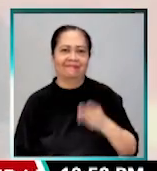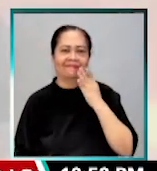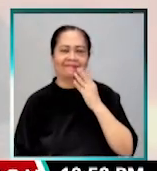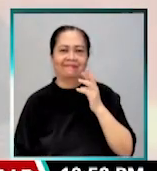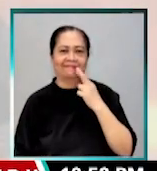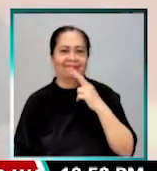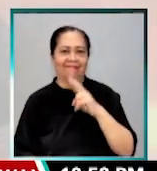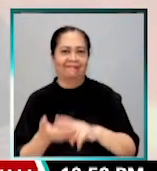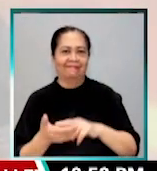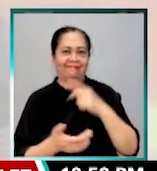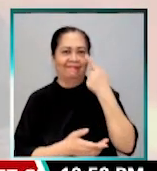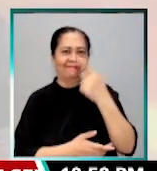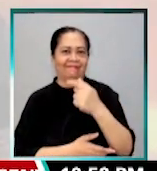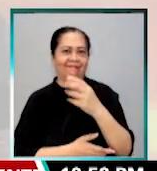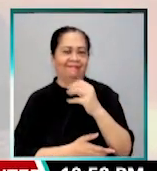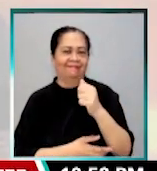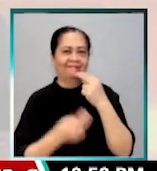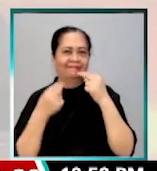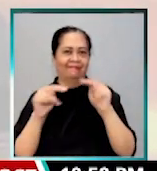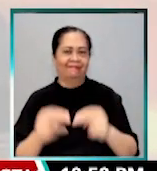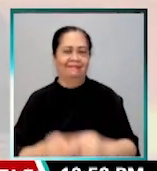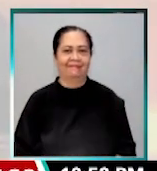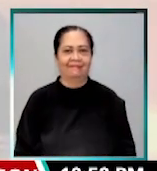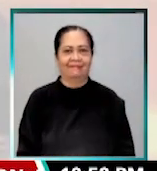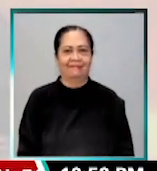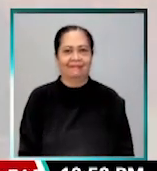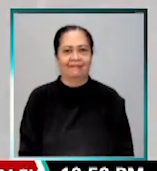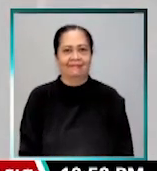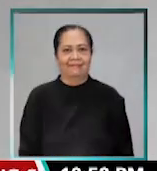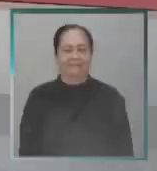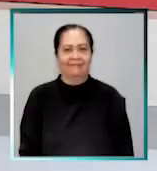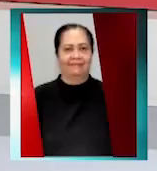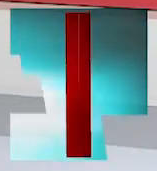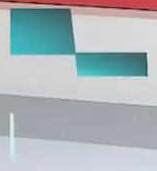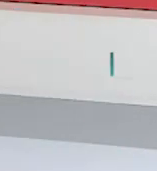nagbabalita para sa GMA Integrated News.